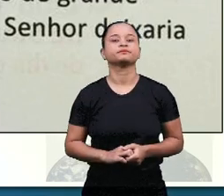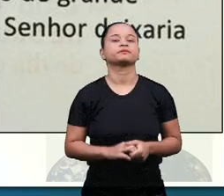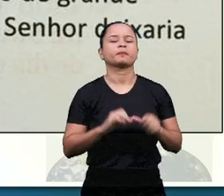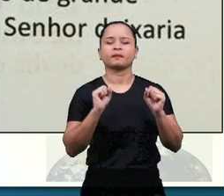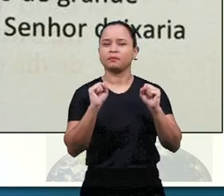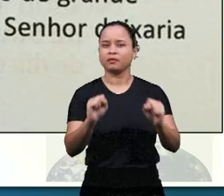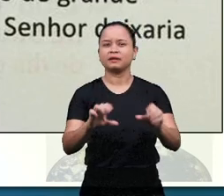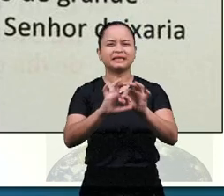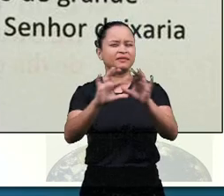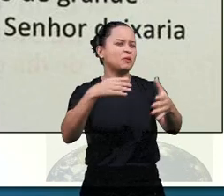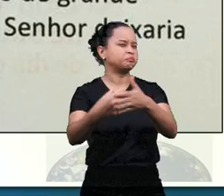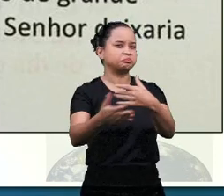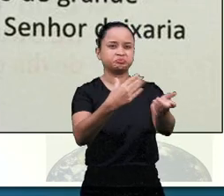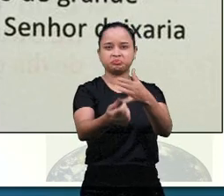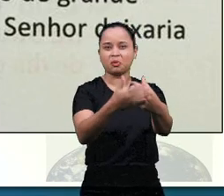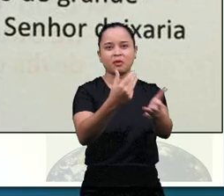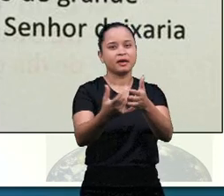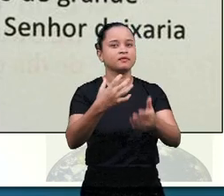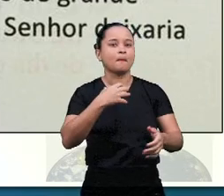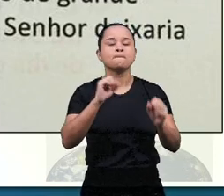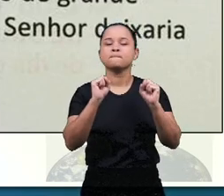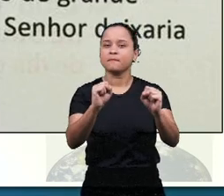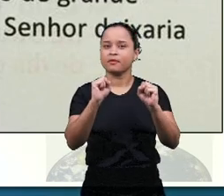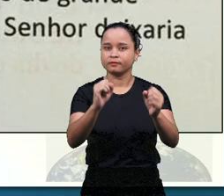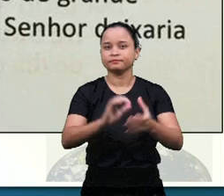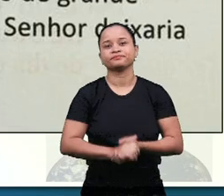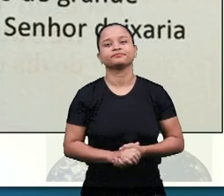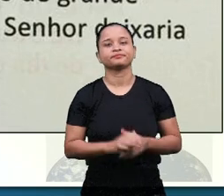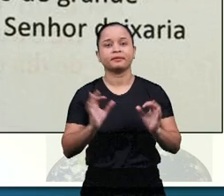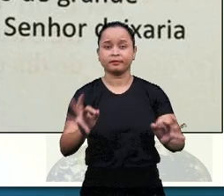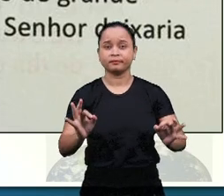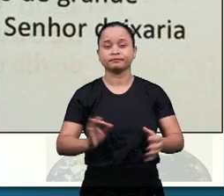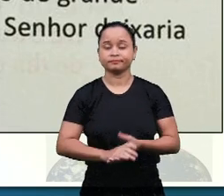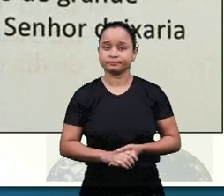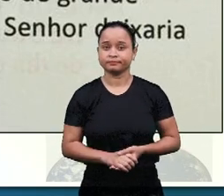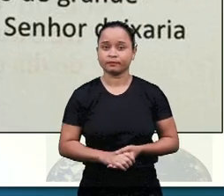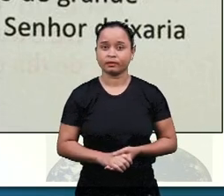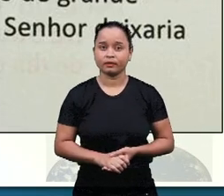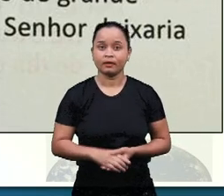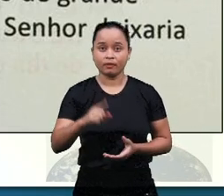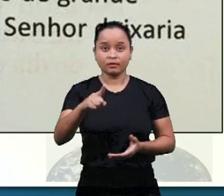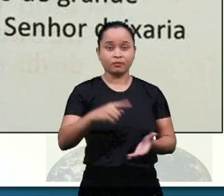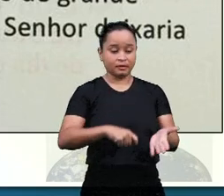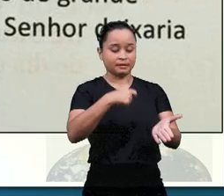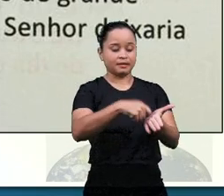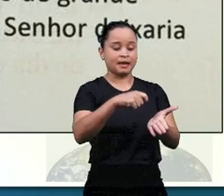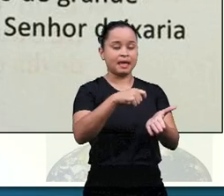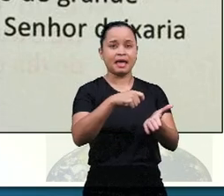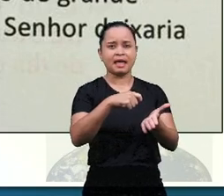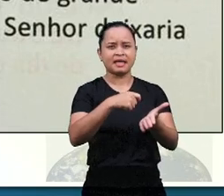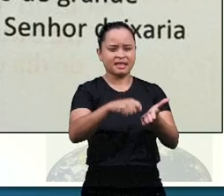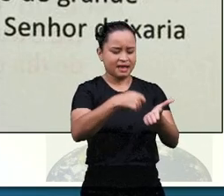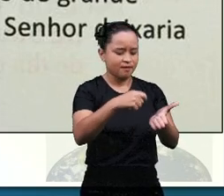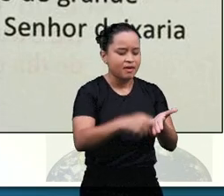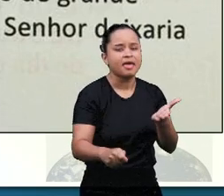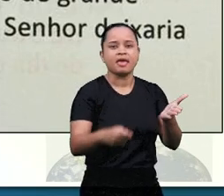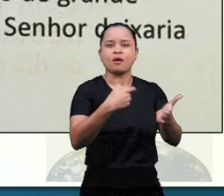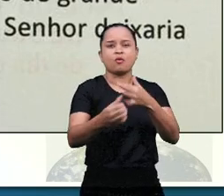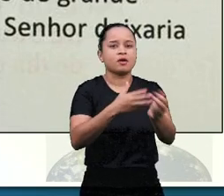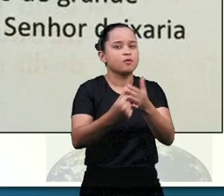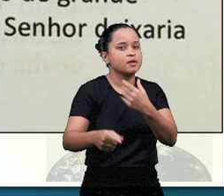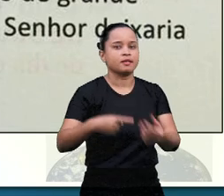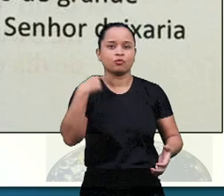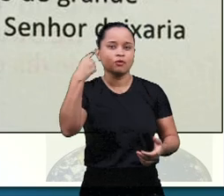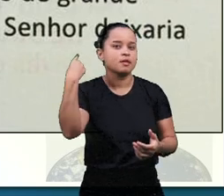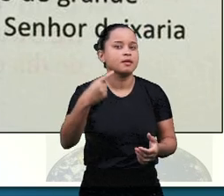Avec des habits, enfin, déshabillés. Vous pouvez faire ce que vous voulez. Vous pouvez écrire ce que vous voulez. Mettre la folie que vous voulez. Et si